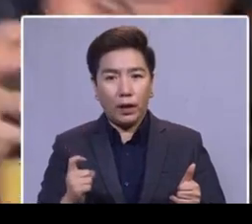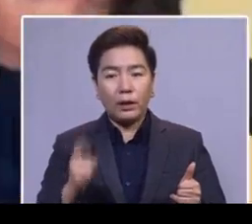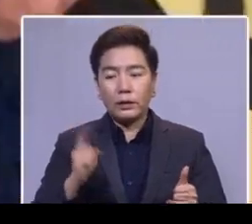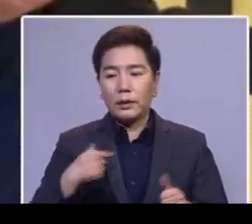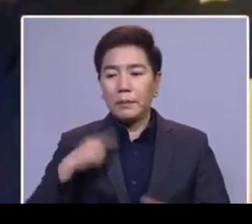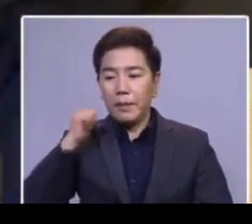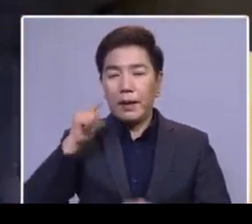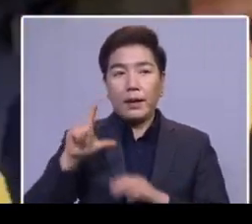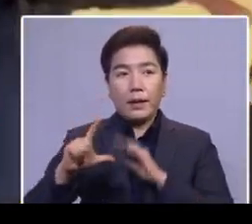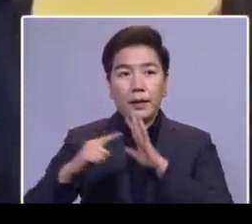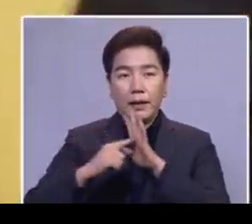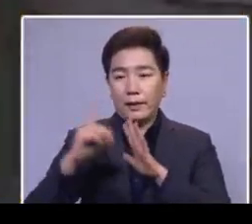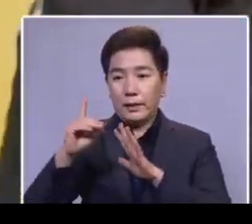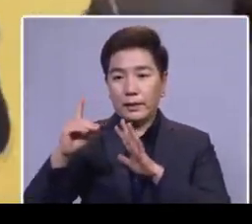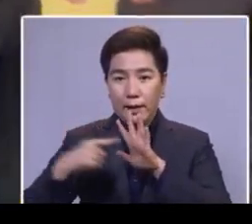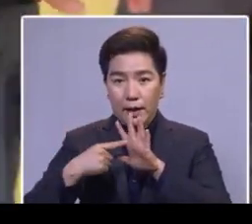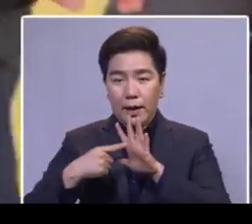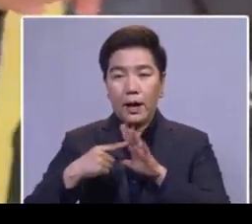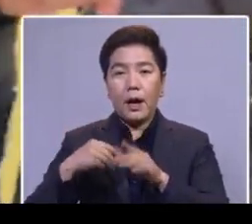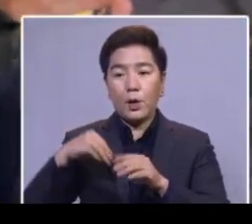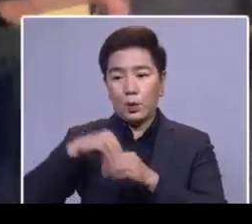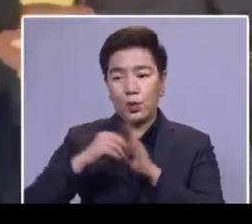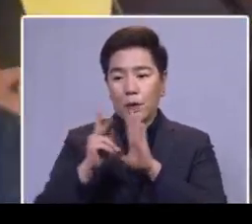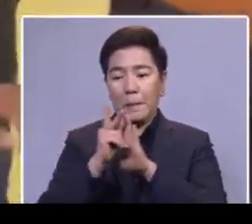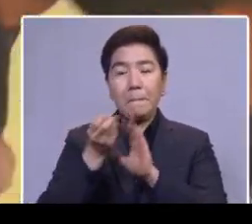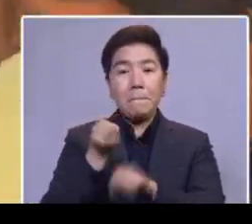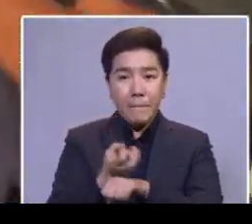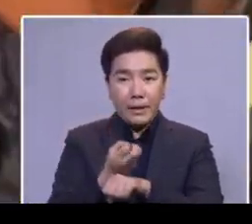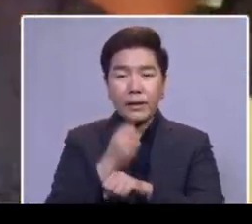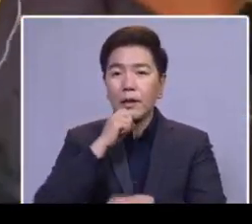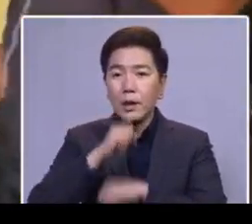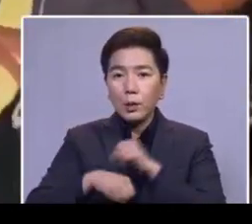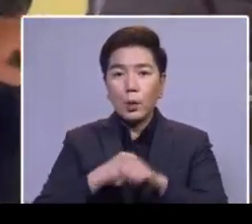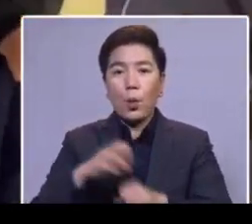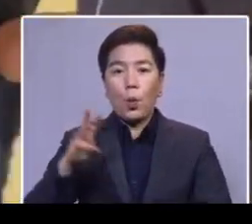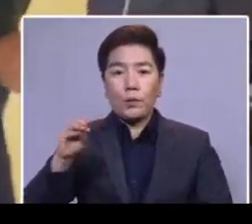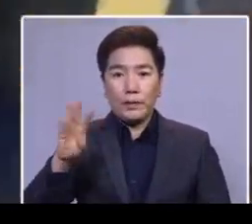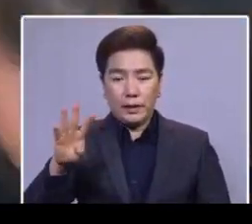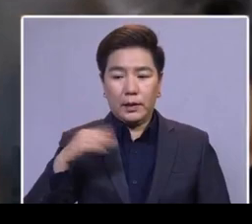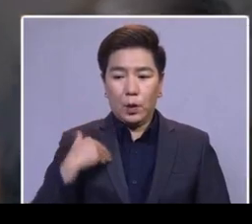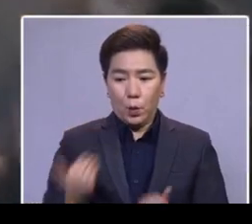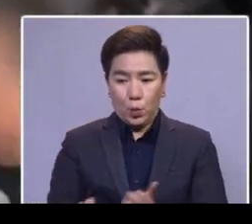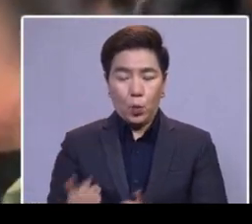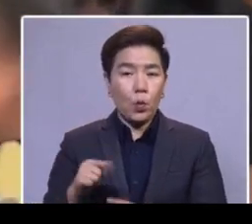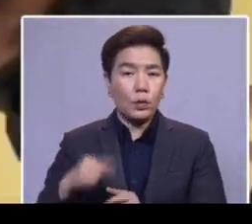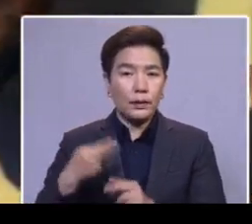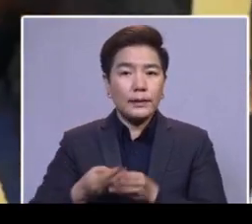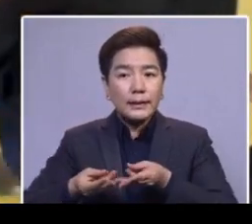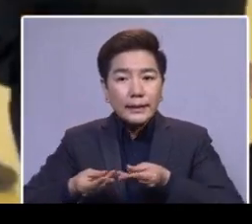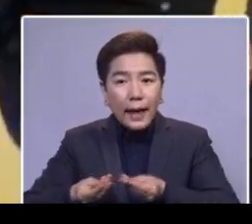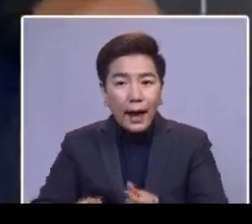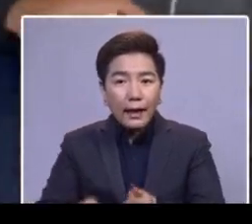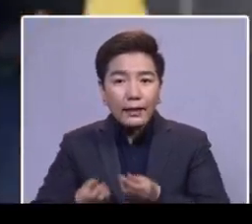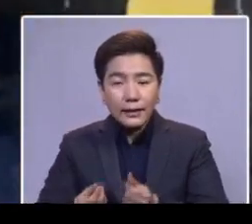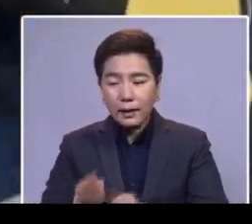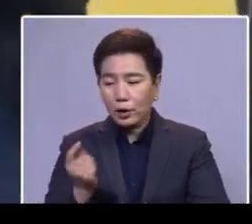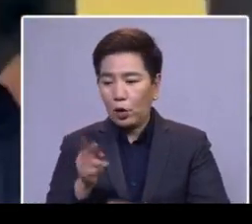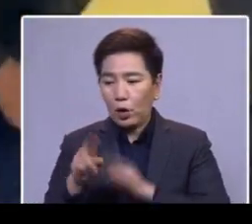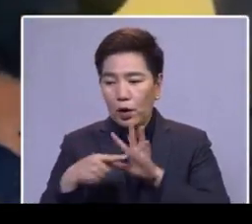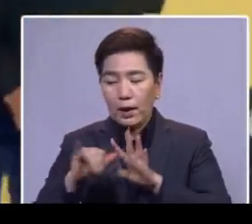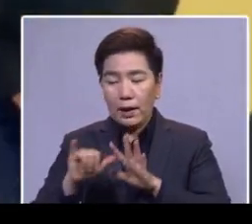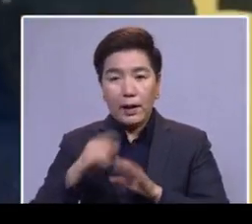เชื่อว่าลัดดาอายุ 64ปีเป็นชาวจังหวัดกำแพงเพชรค่ะเป็นแม่ของนางสาวมณฑาทิพย์หรือว่าคุณทรายอายุ 37ปี